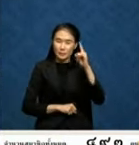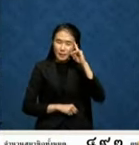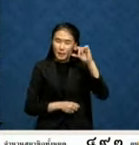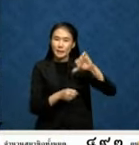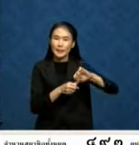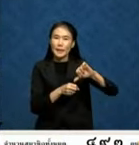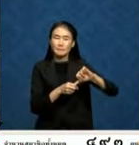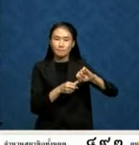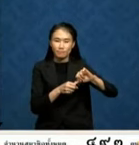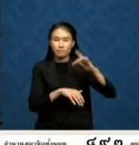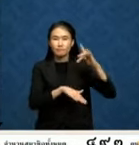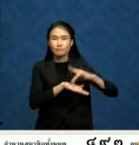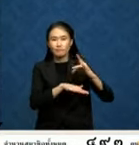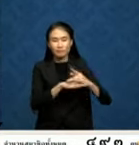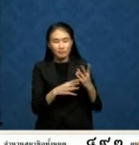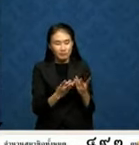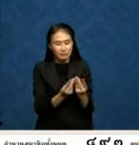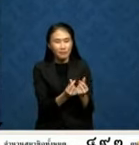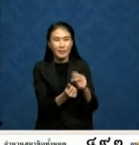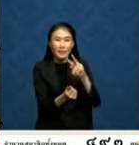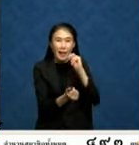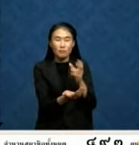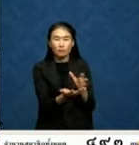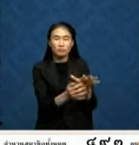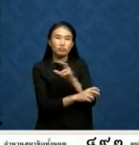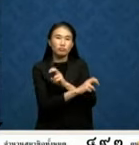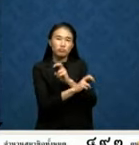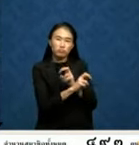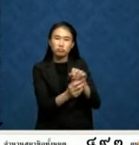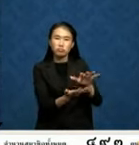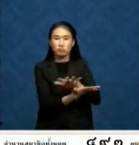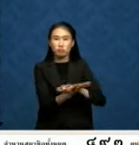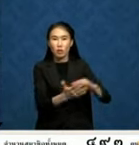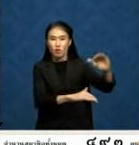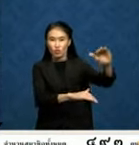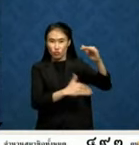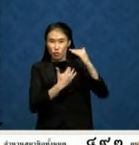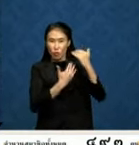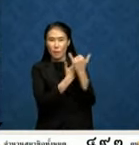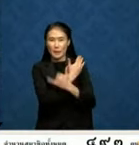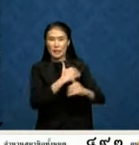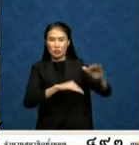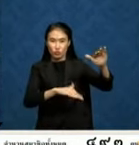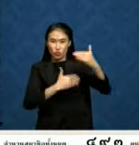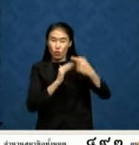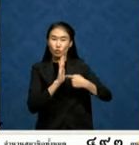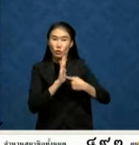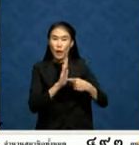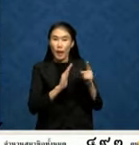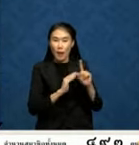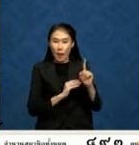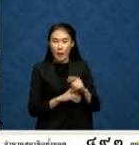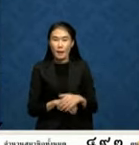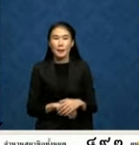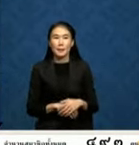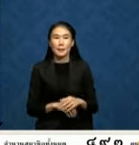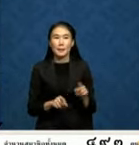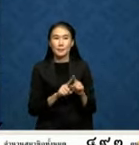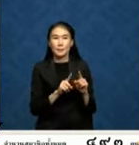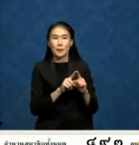แก๊สธรรมชาติเหลวนะครับหรือแก๊สที่เราจะต้องนำเข้าจากต่างประเทศไม่ว่าจะเป็นจากทางตะวันออกกลางนะ